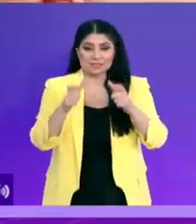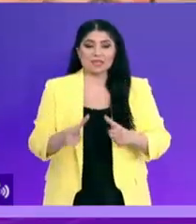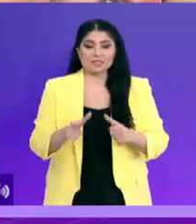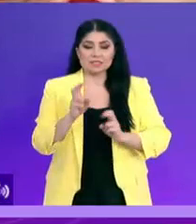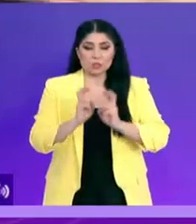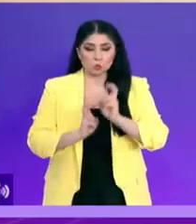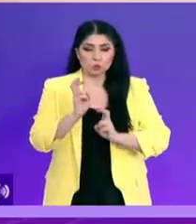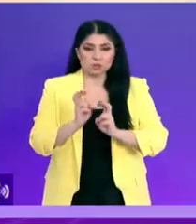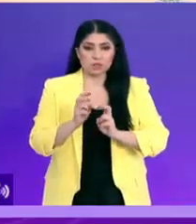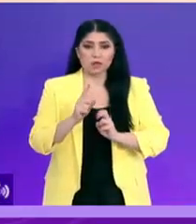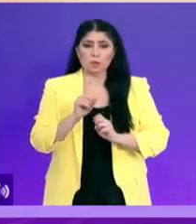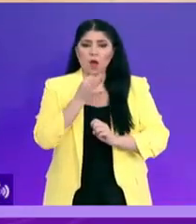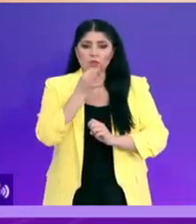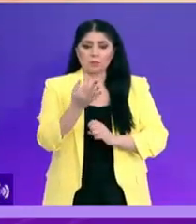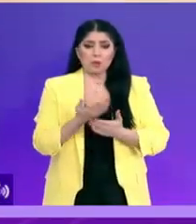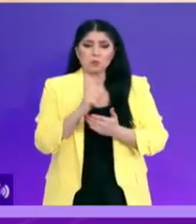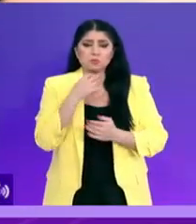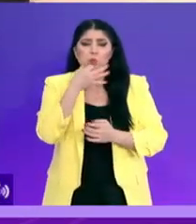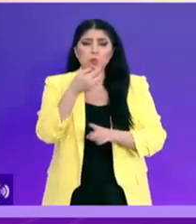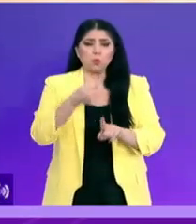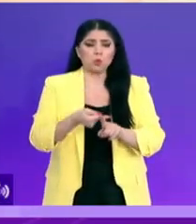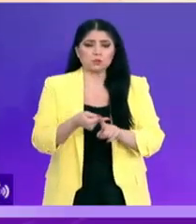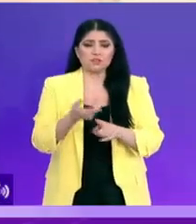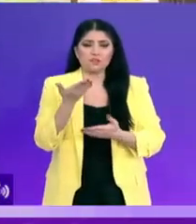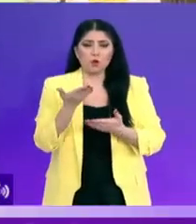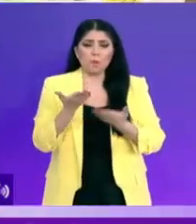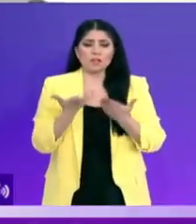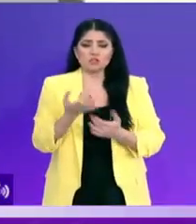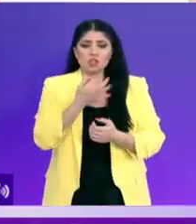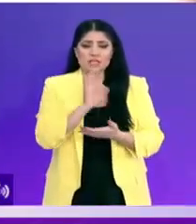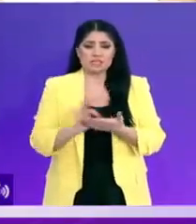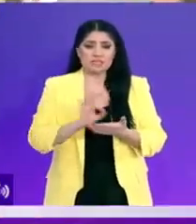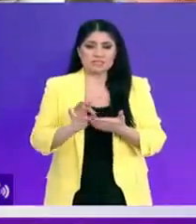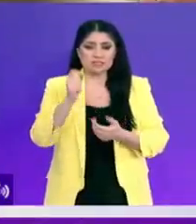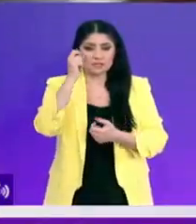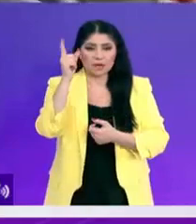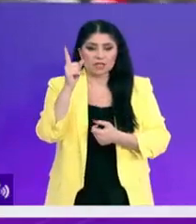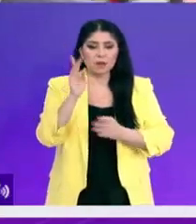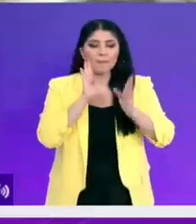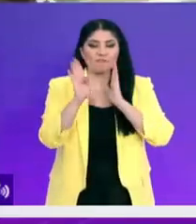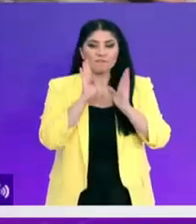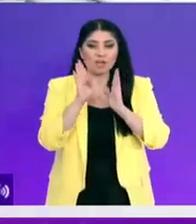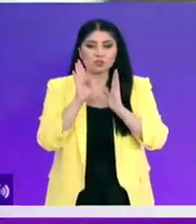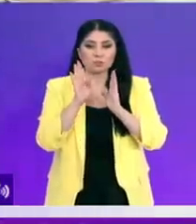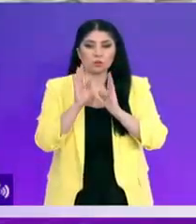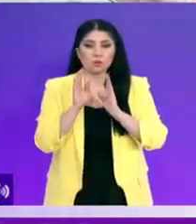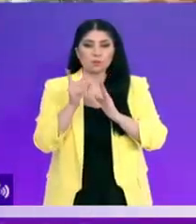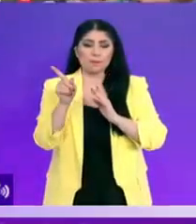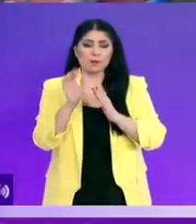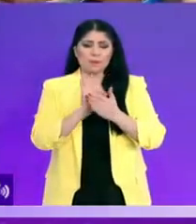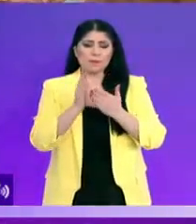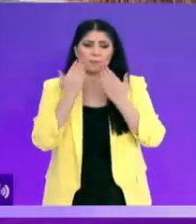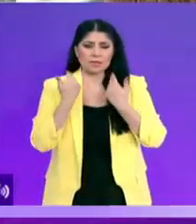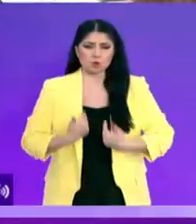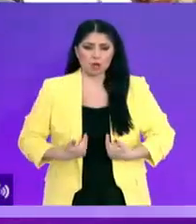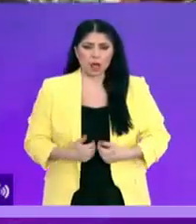făcut declarații, a spus că nu are nimic de adăugat în plus față de ceea ce a scris în această dimineață pe pagina personală de Facebook, acolo